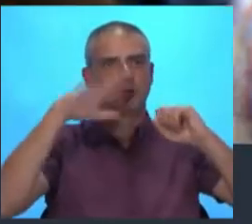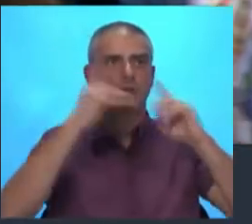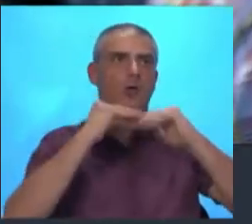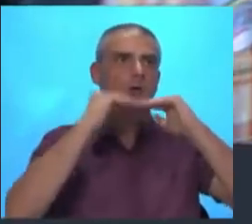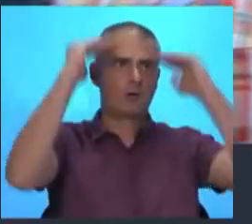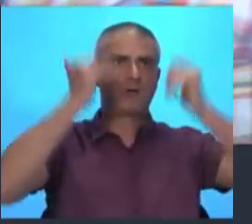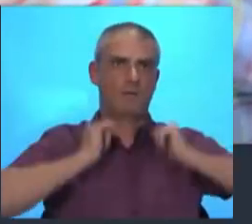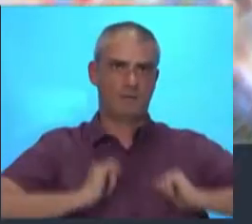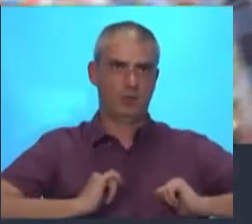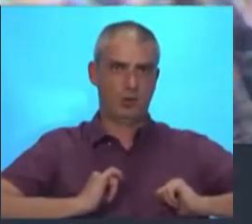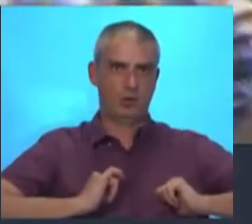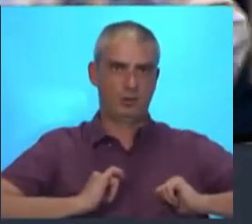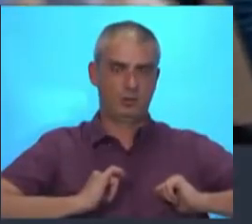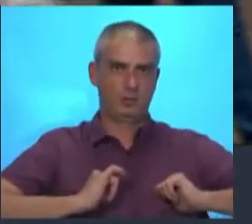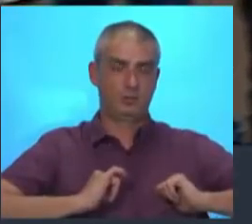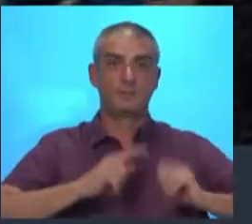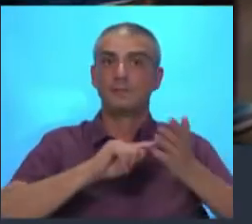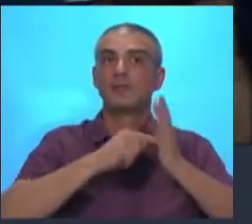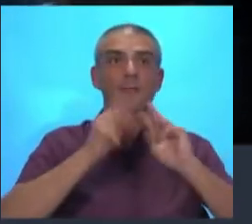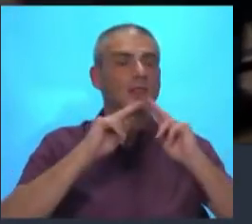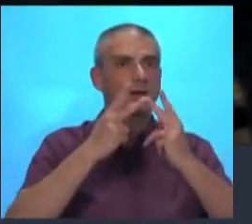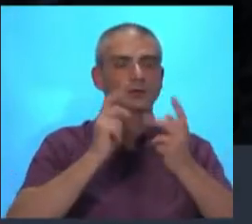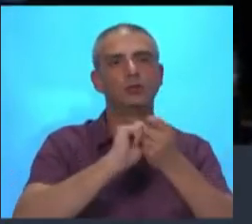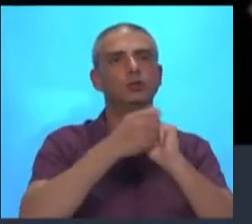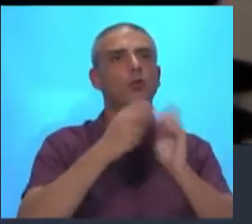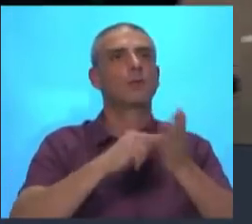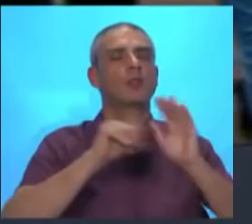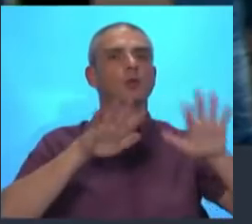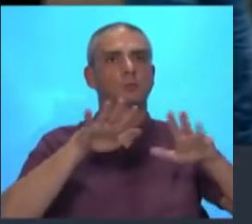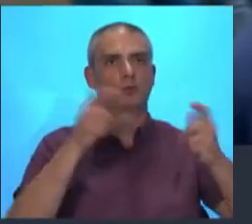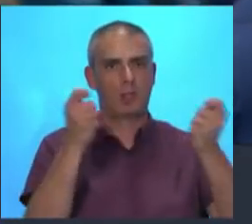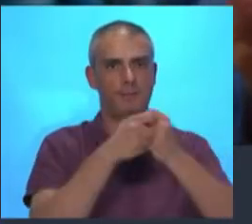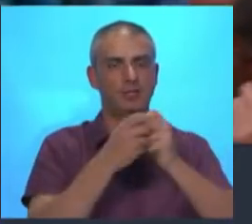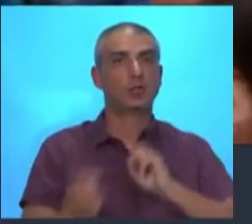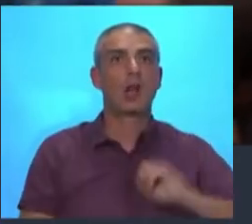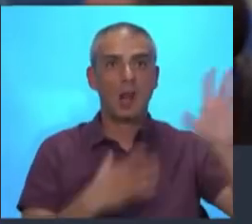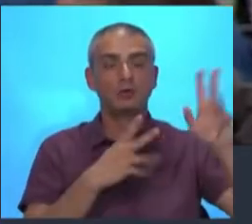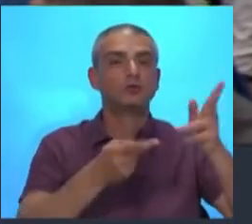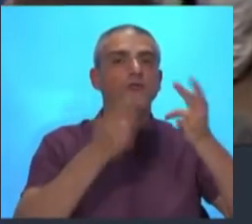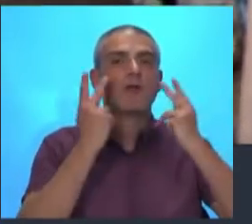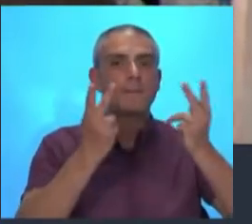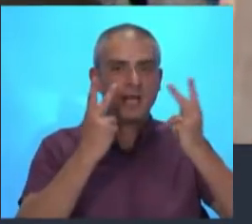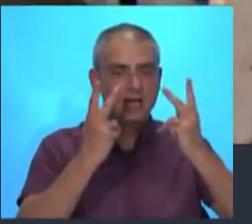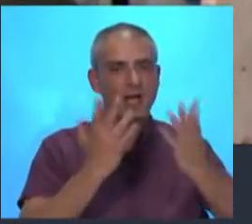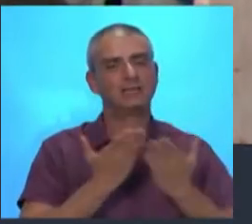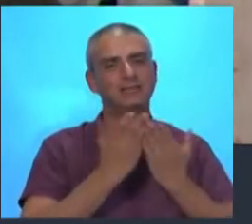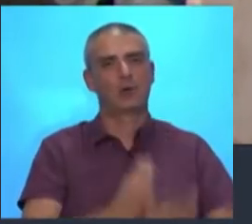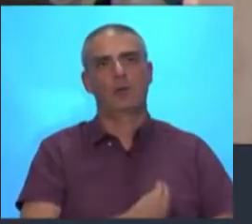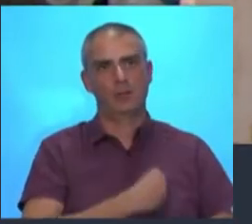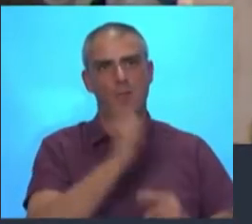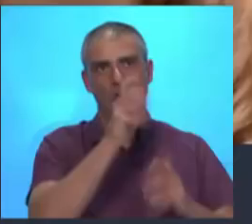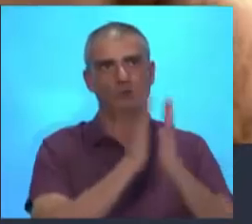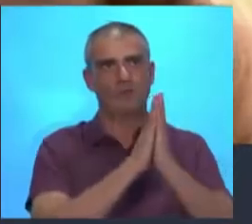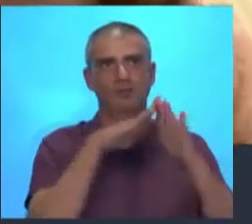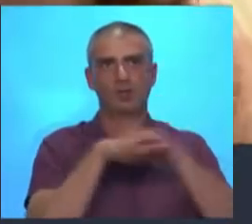ונוחה. מטרת הקבוצה היא שינוי מדיניות הממשלה בנוגע לגירוש, ובעיקר סיוע הומניטרי למבקשי